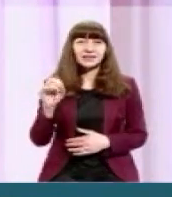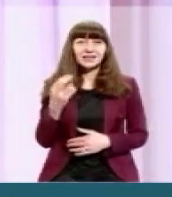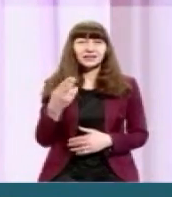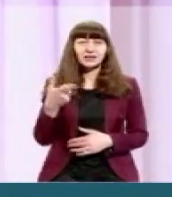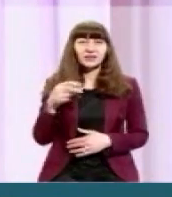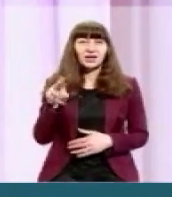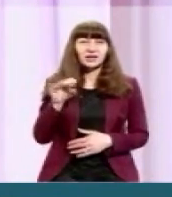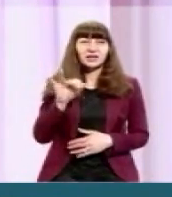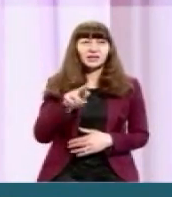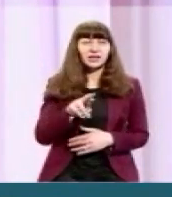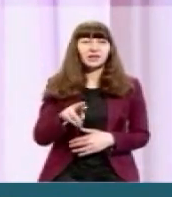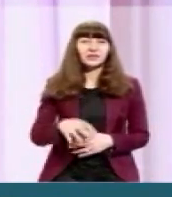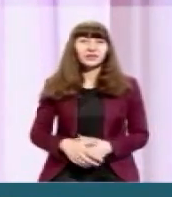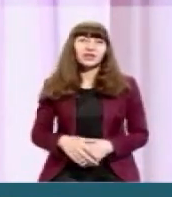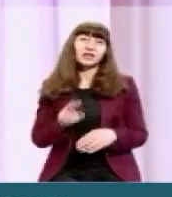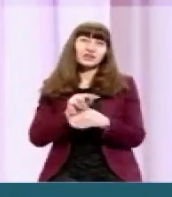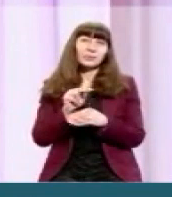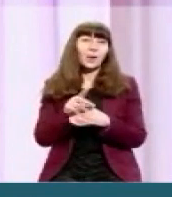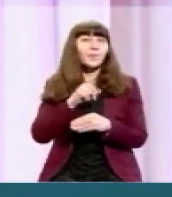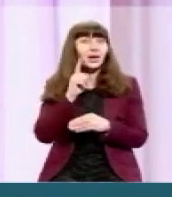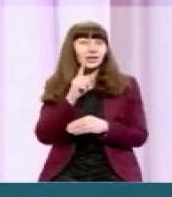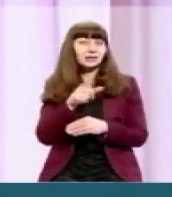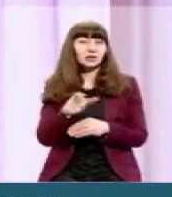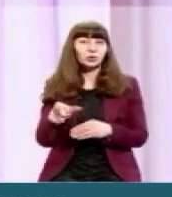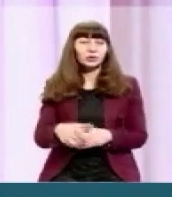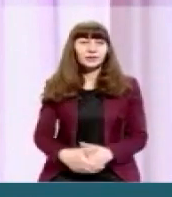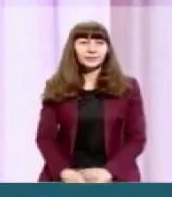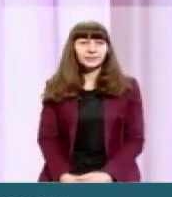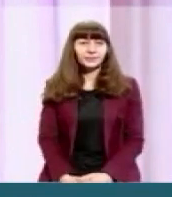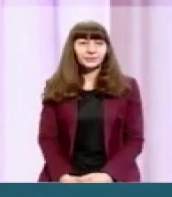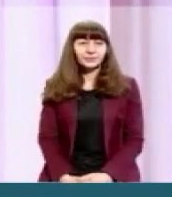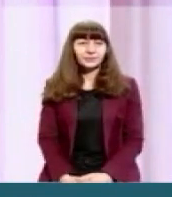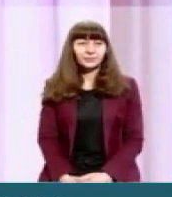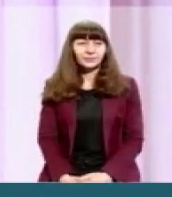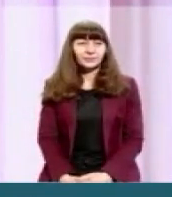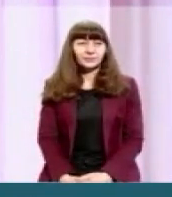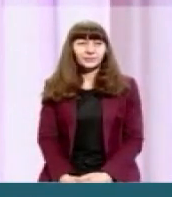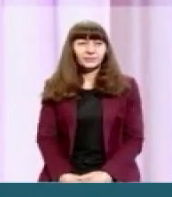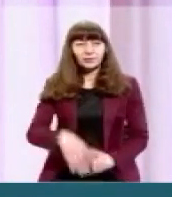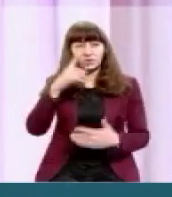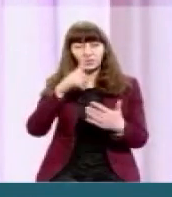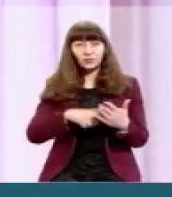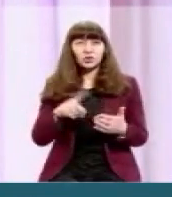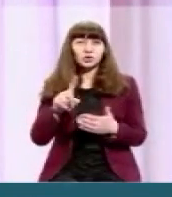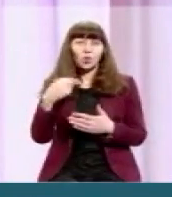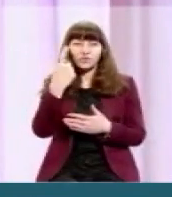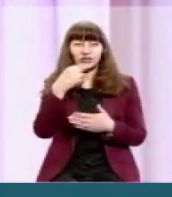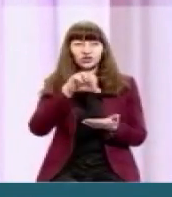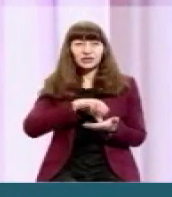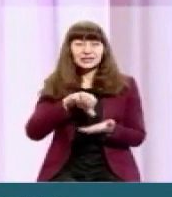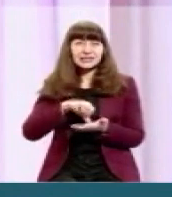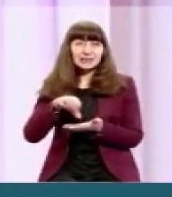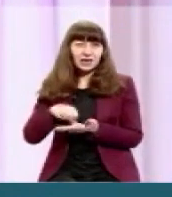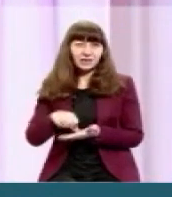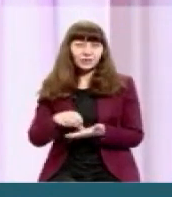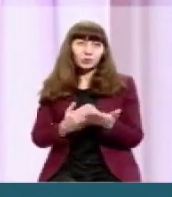и мудрым воспитателем молодого поколения воинов войск правопорядка. В Выражаю уверенность, что личный состав и далее с честью будет